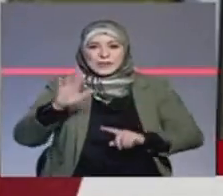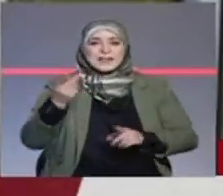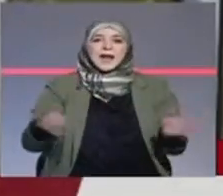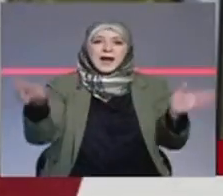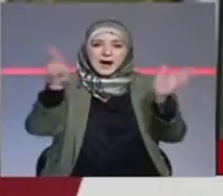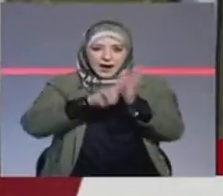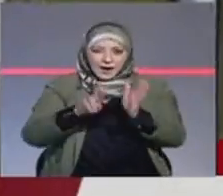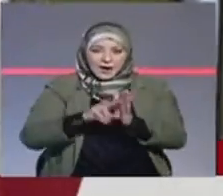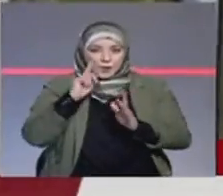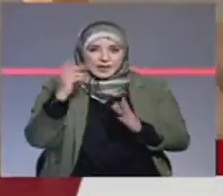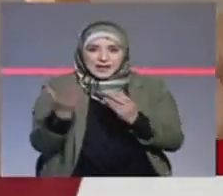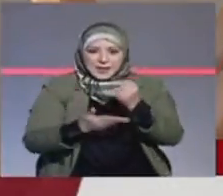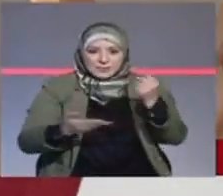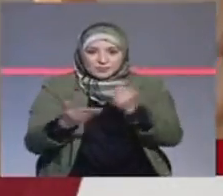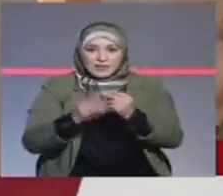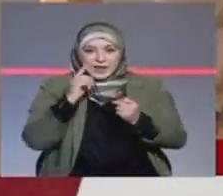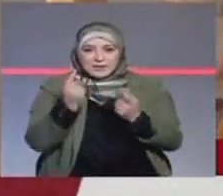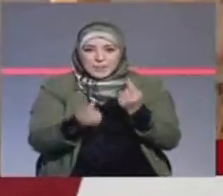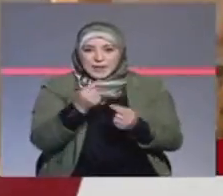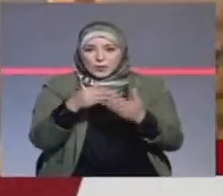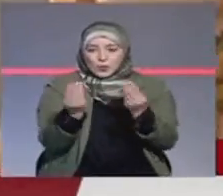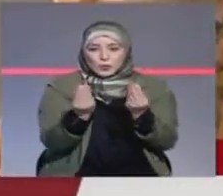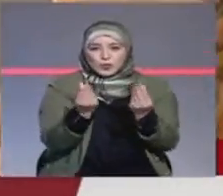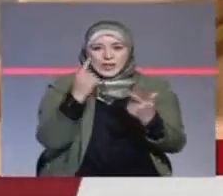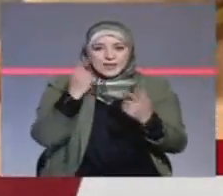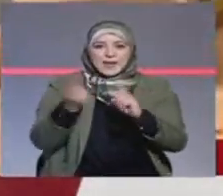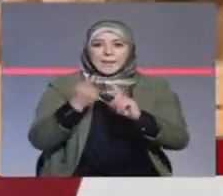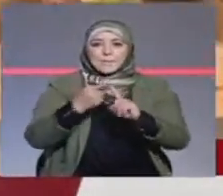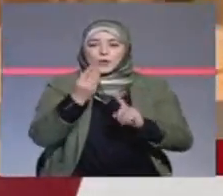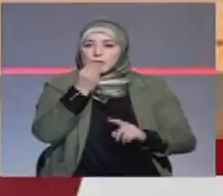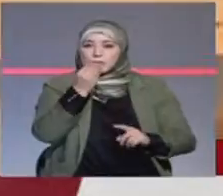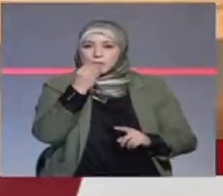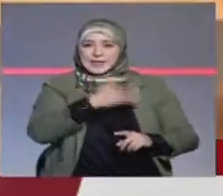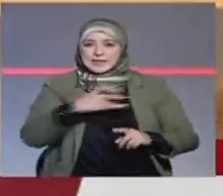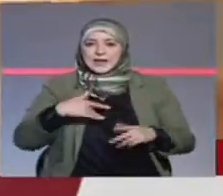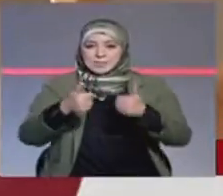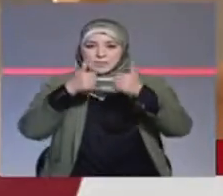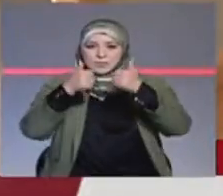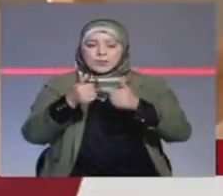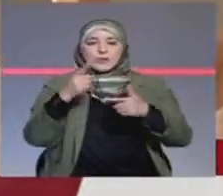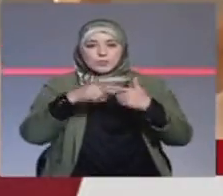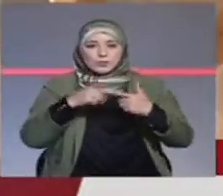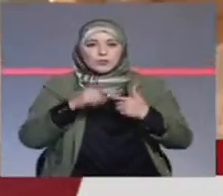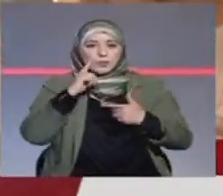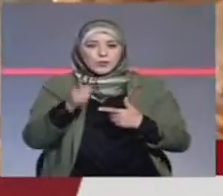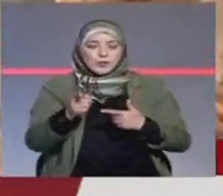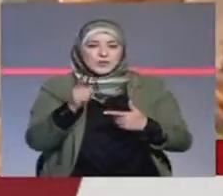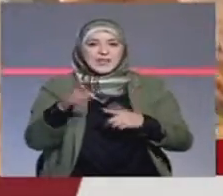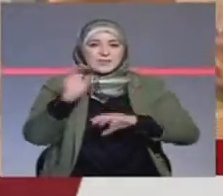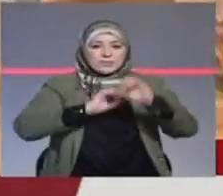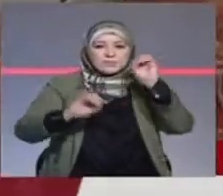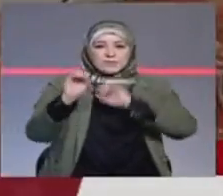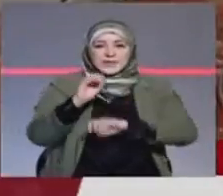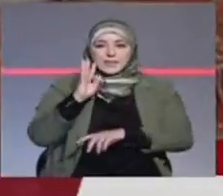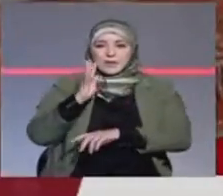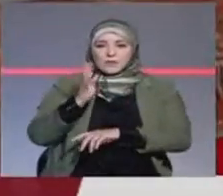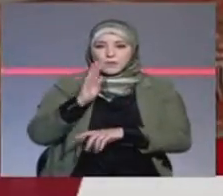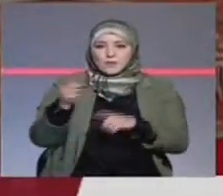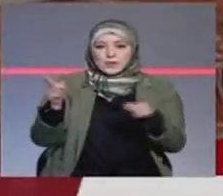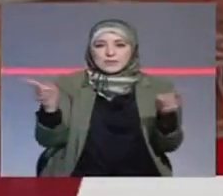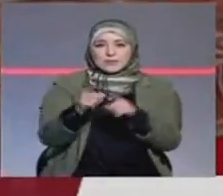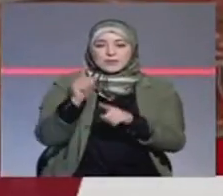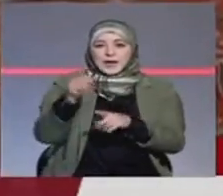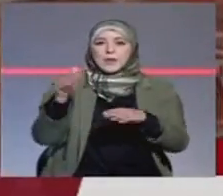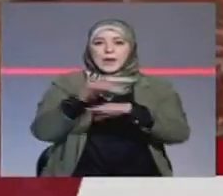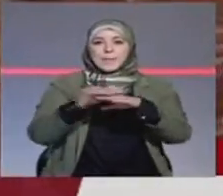إعادة هذه المنتجات لقيمتها الغذائية والطبية، من ذلك تنظيم هذه الندوة